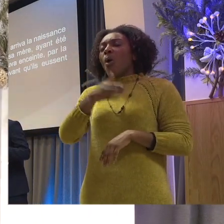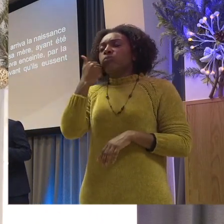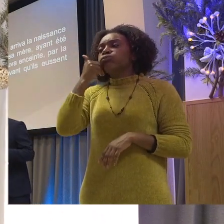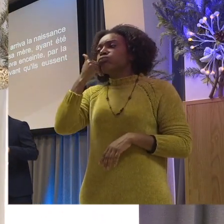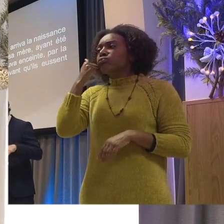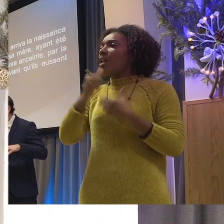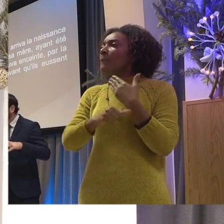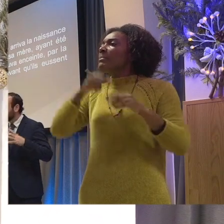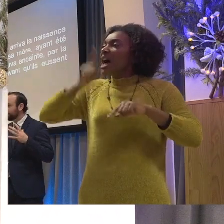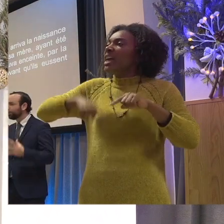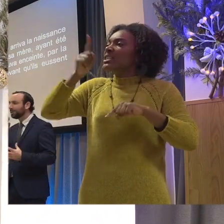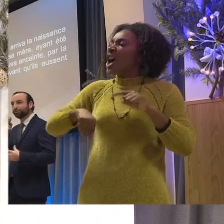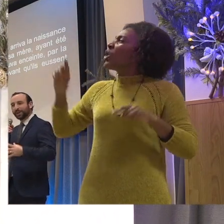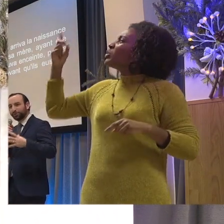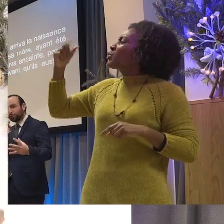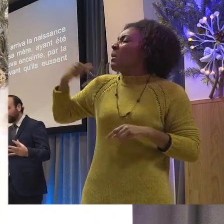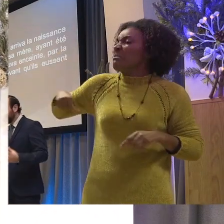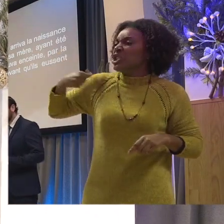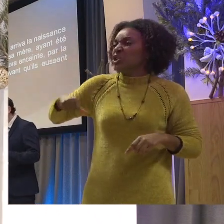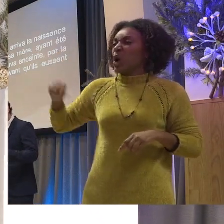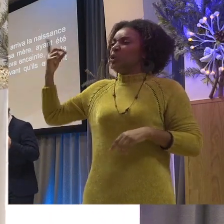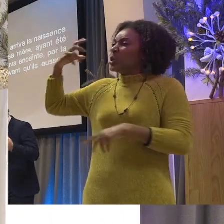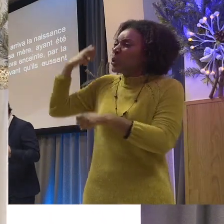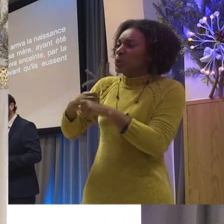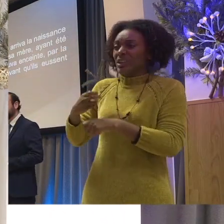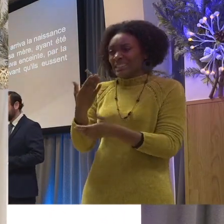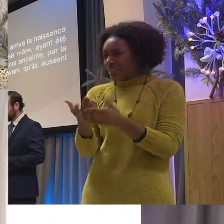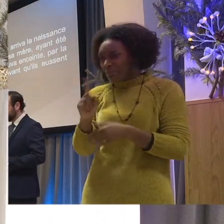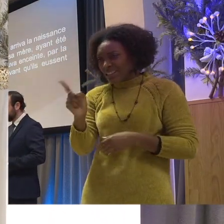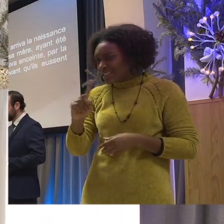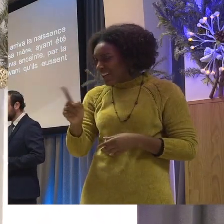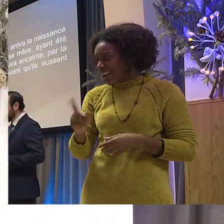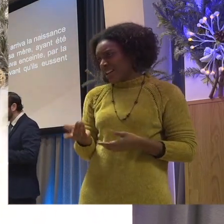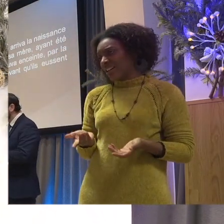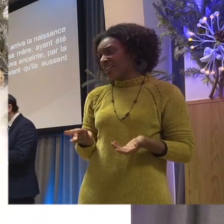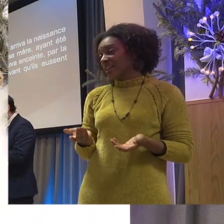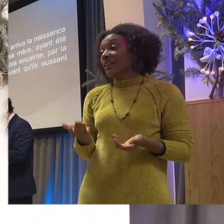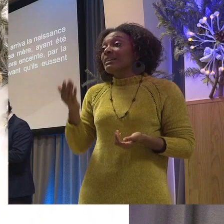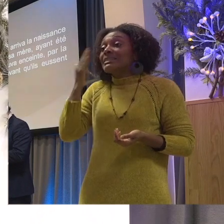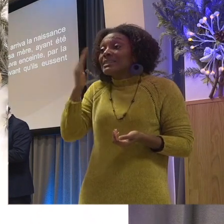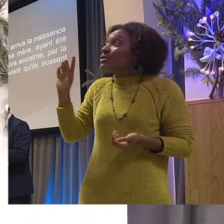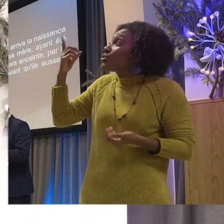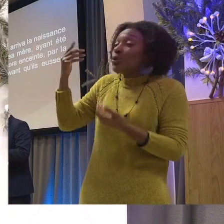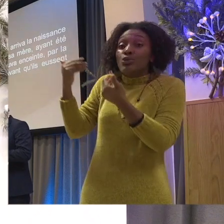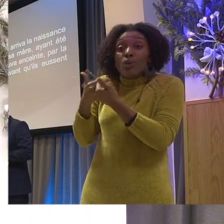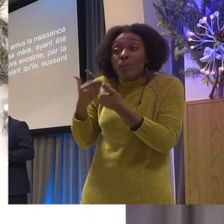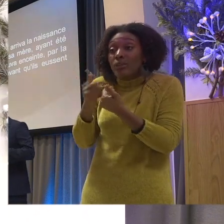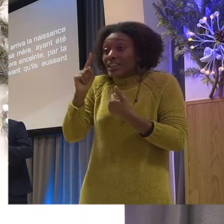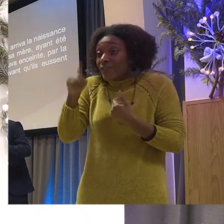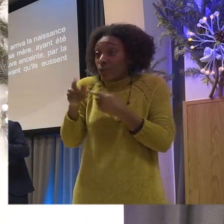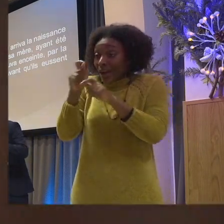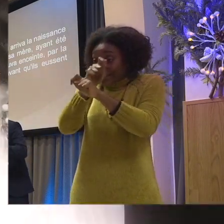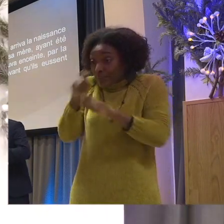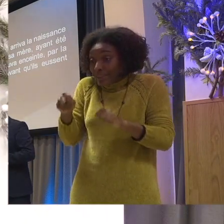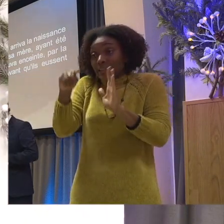fin d'interdits faite par un Dieu qui serait dur et qui serait sévère. Si Dieu nous demande de respecter